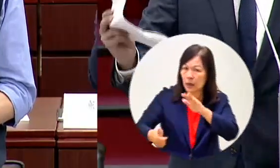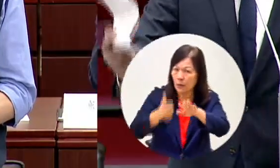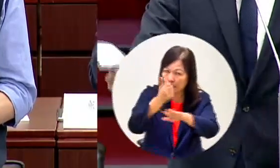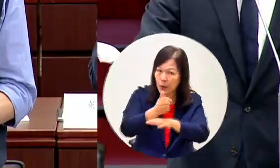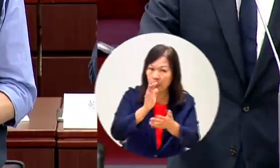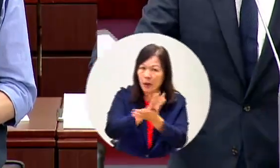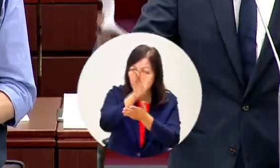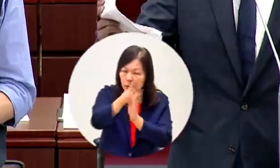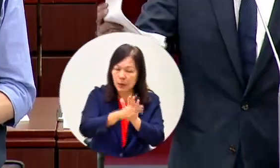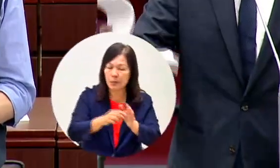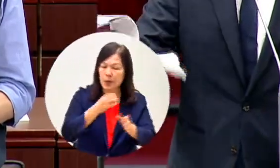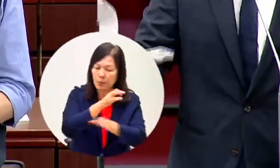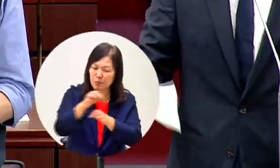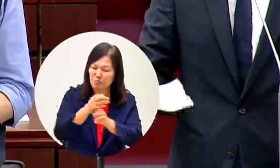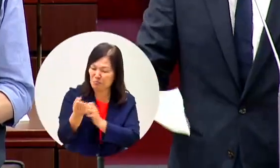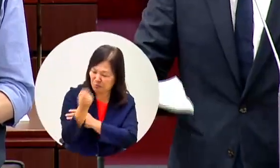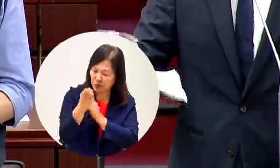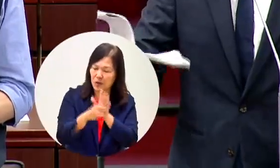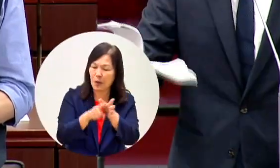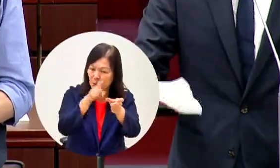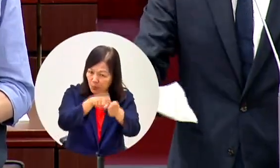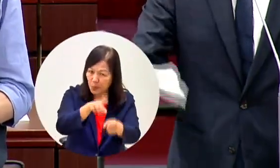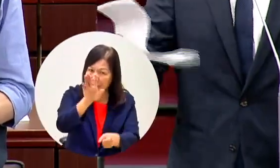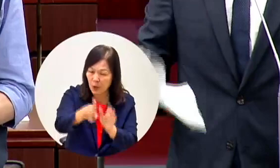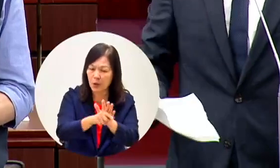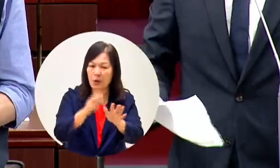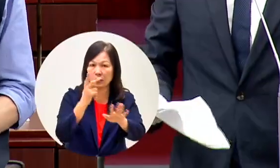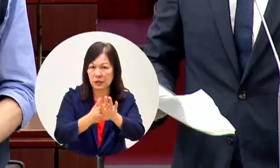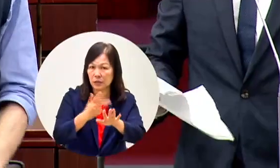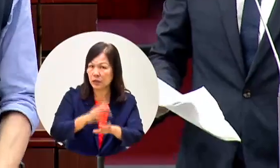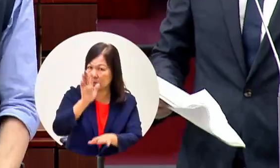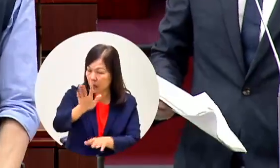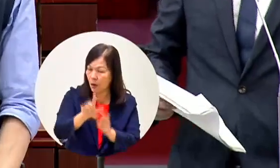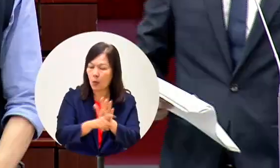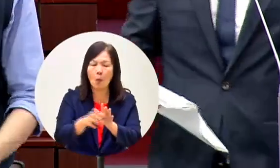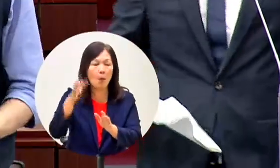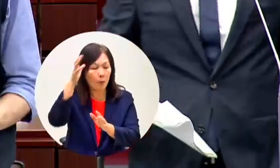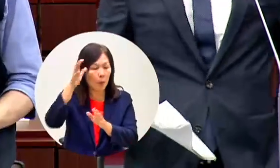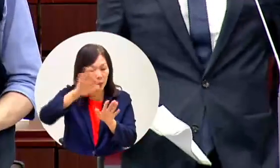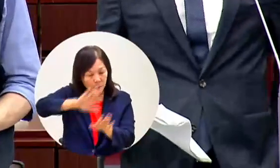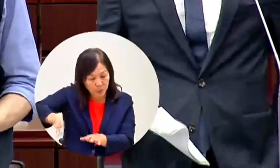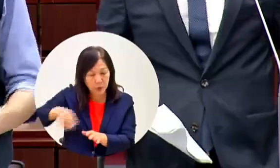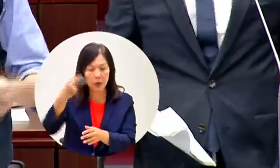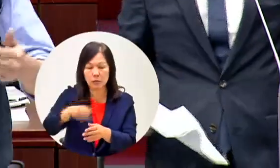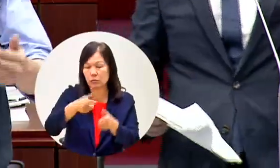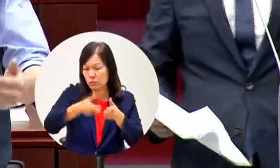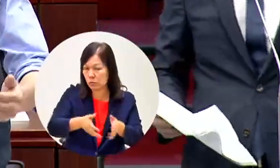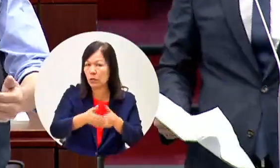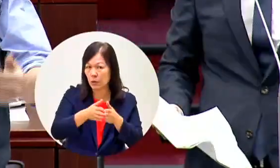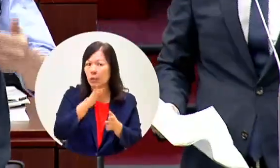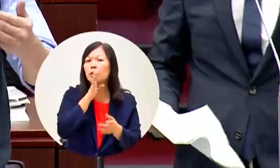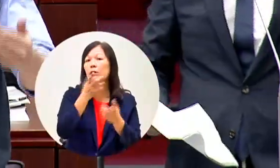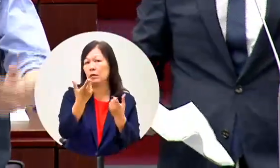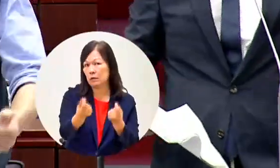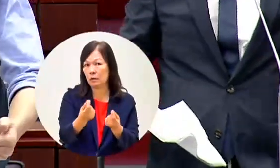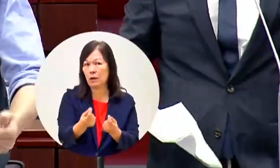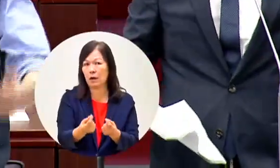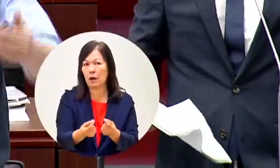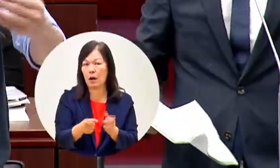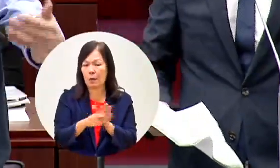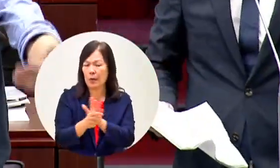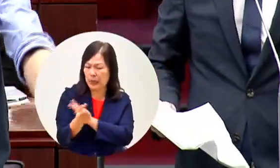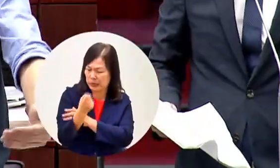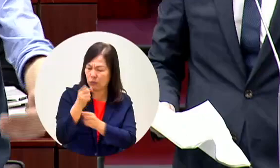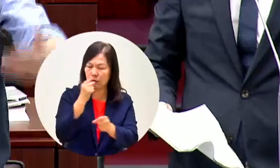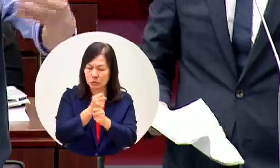标，要有做法，除了愿景以外，这些都是非常重要的事情。 我们会全力去冲，哪一个时间点？今年五